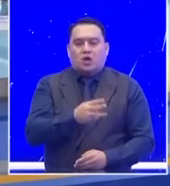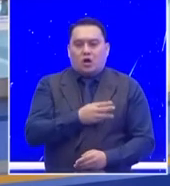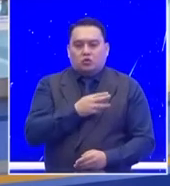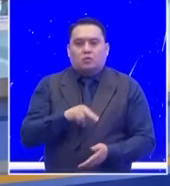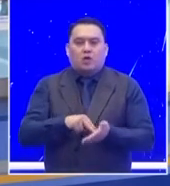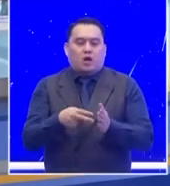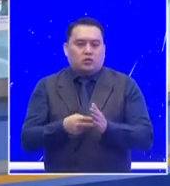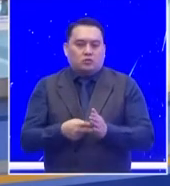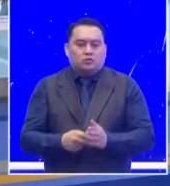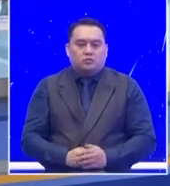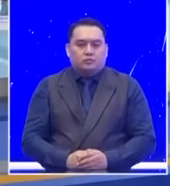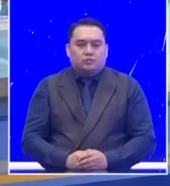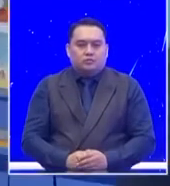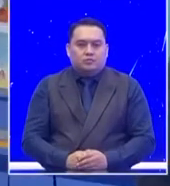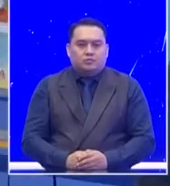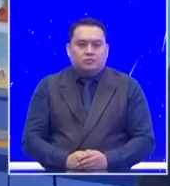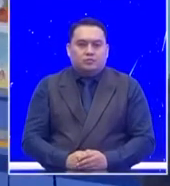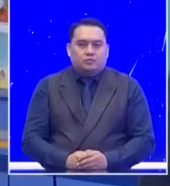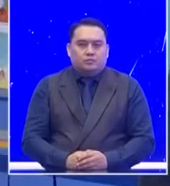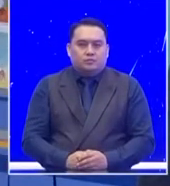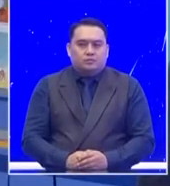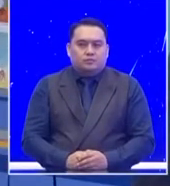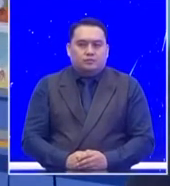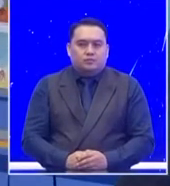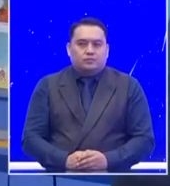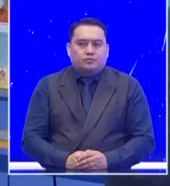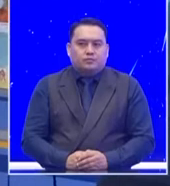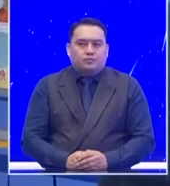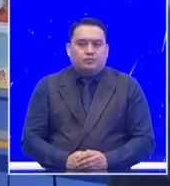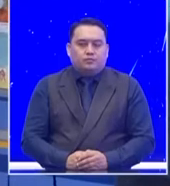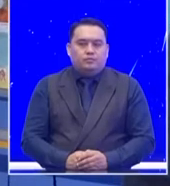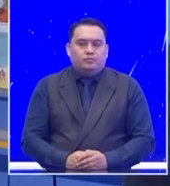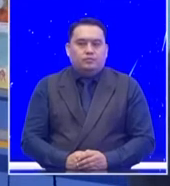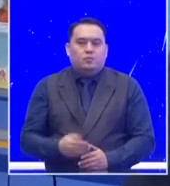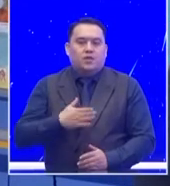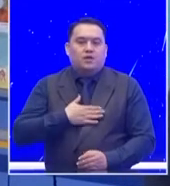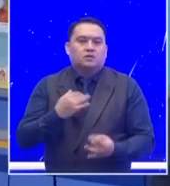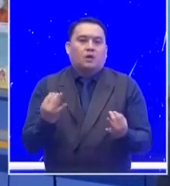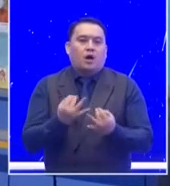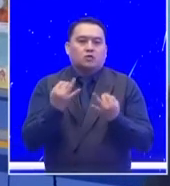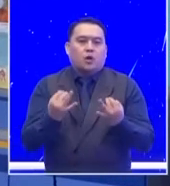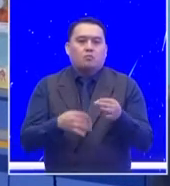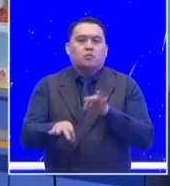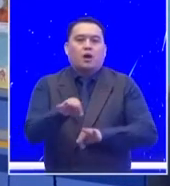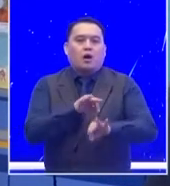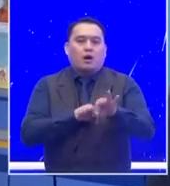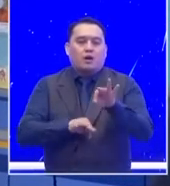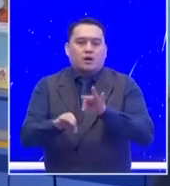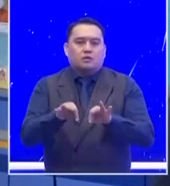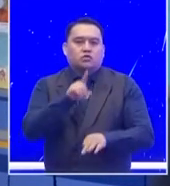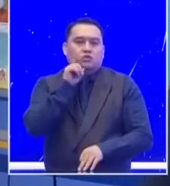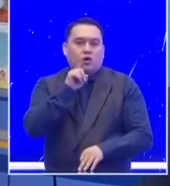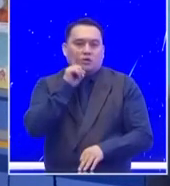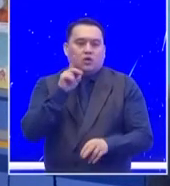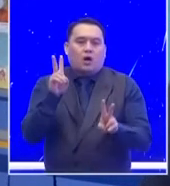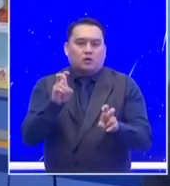реализовать свои планы по озвученным программам. Меня очень заинтересовал проект «Jazz Project». Это своего